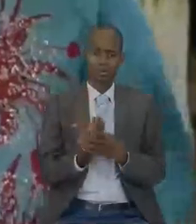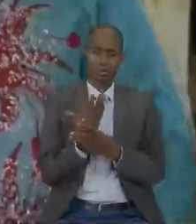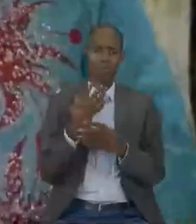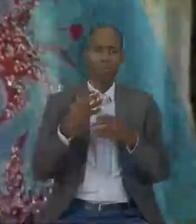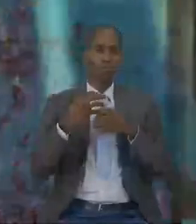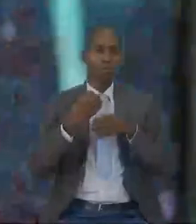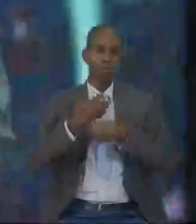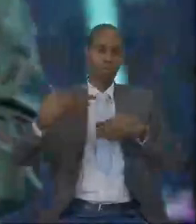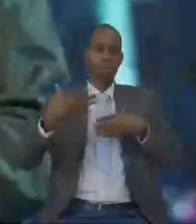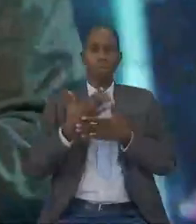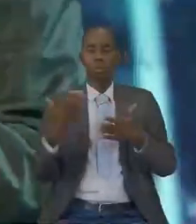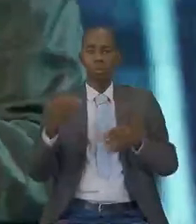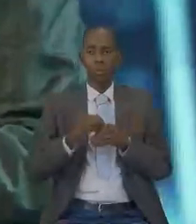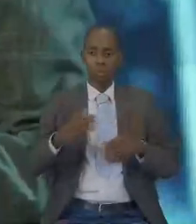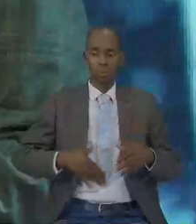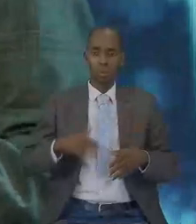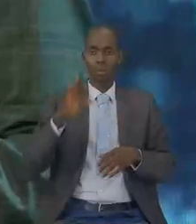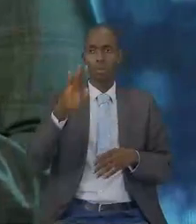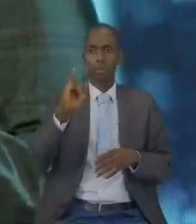Fibrome va disparaître.